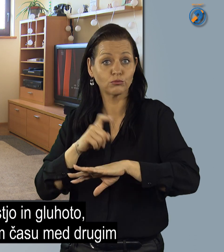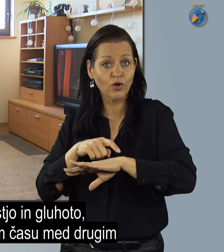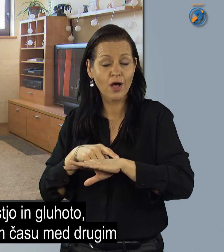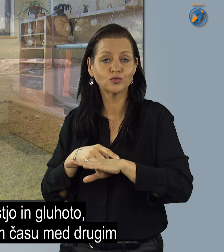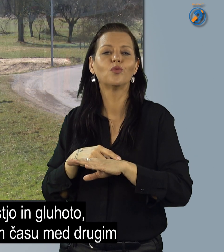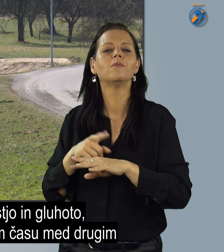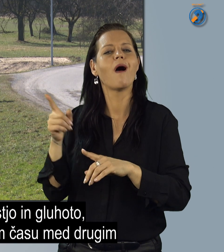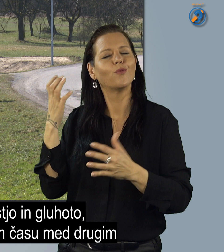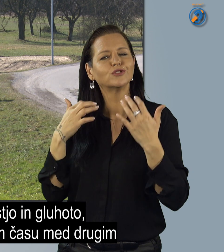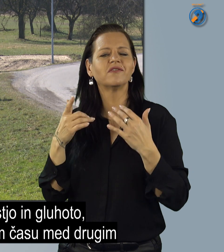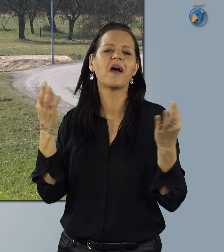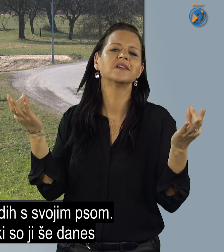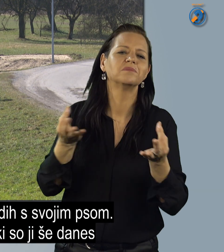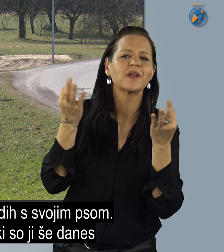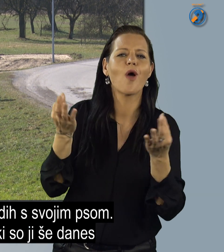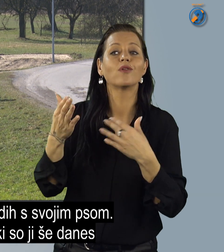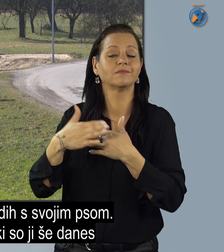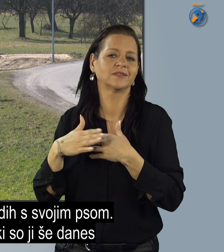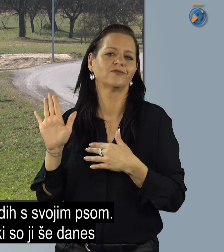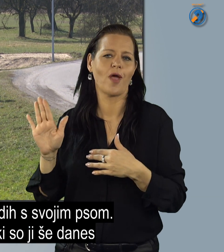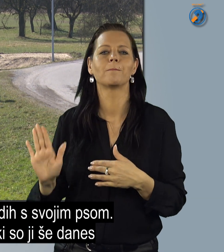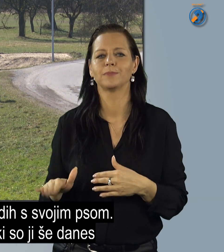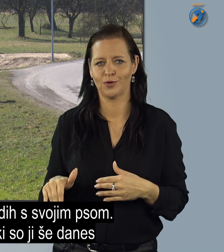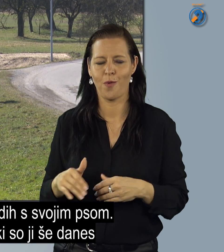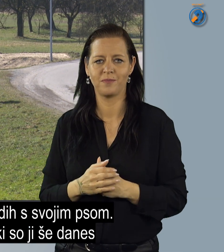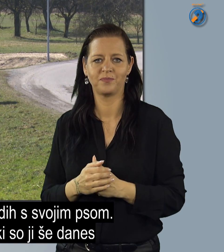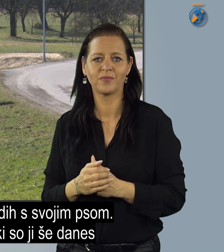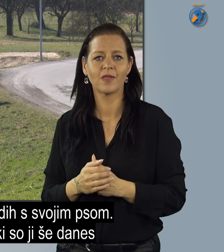med drugim uživa na sprehodih s svojim psom.